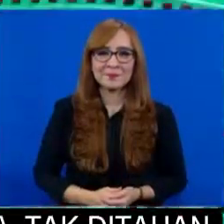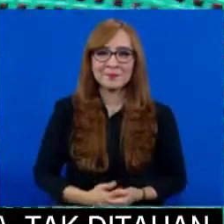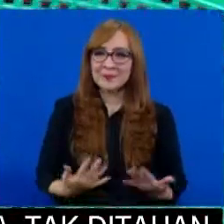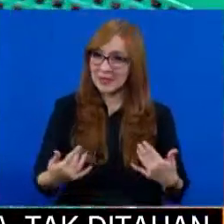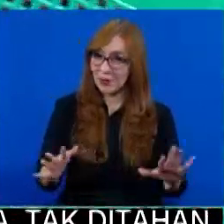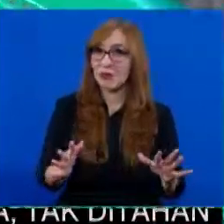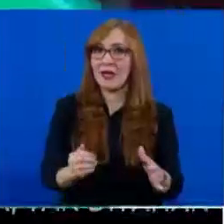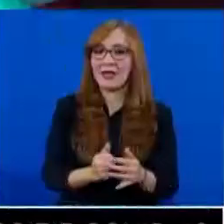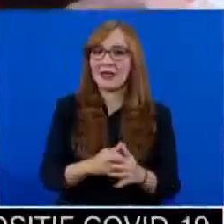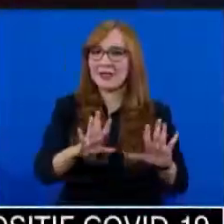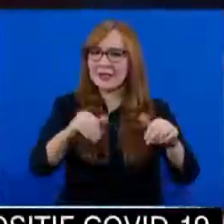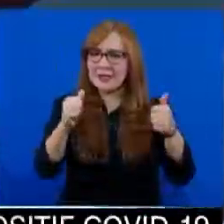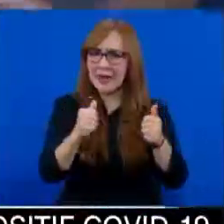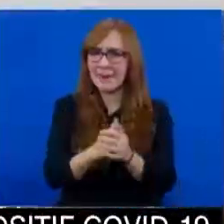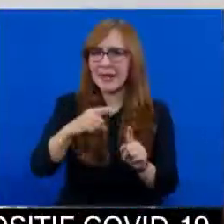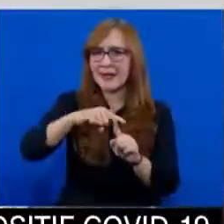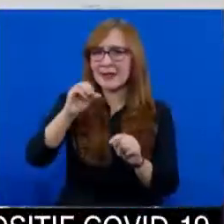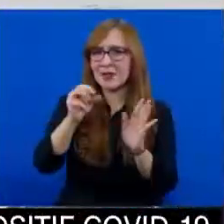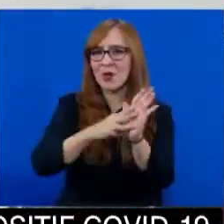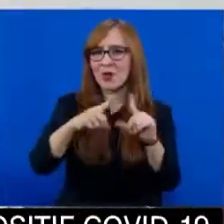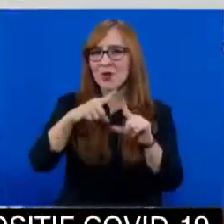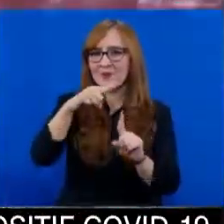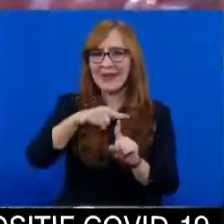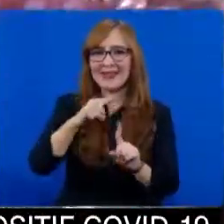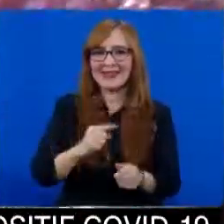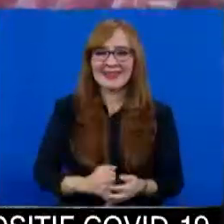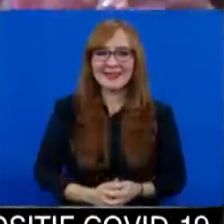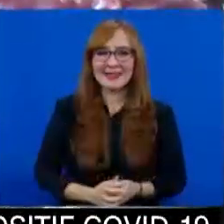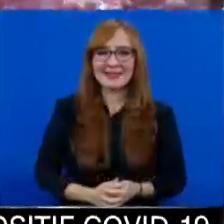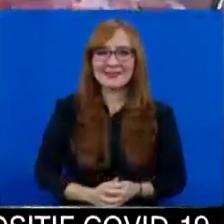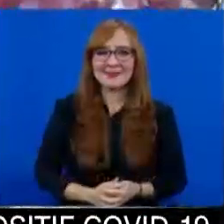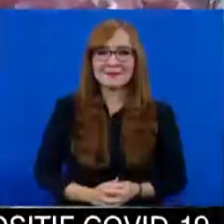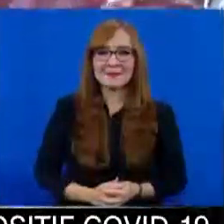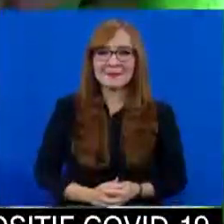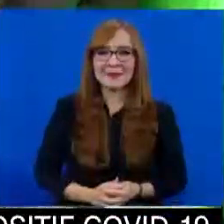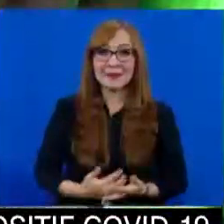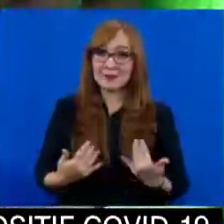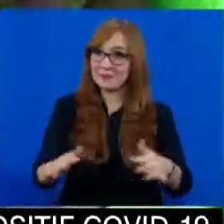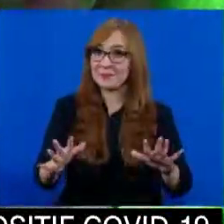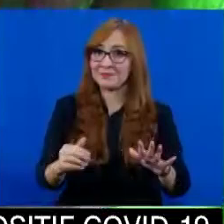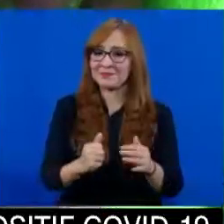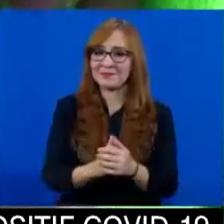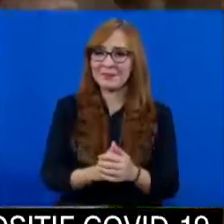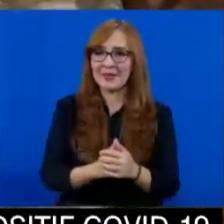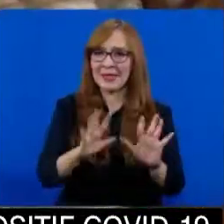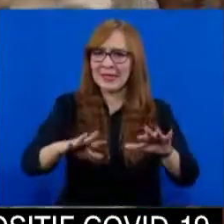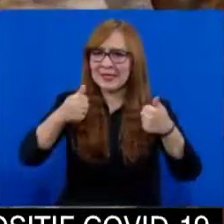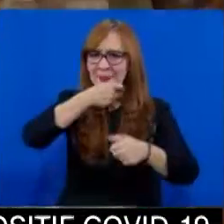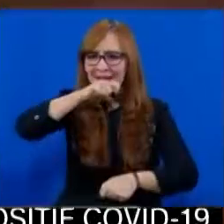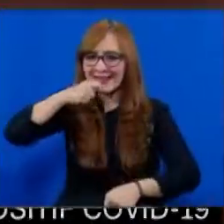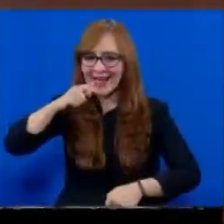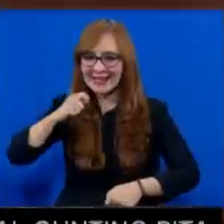berikutnya, siapkan tomat untuk pelengkap sajian soto. Setelah selesai, kita persiapkan menu utama kita, daging dan jeroan.